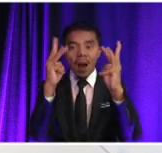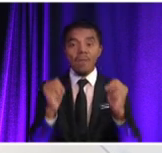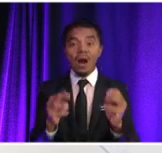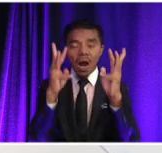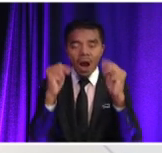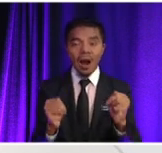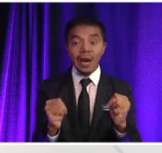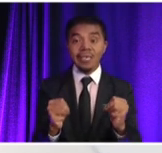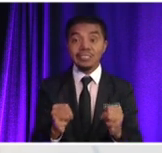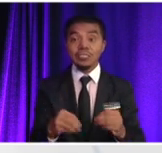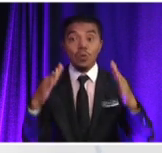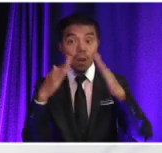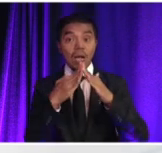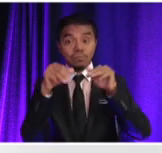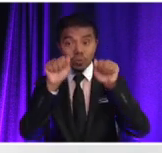menjawab